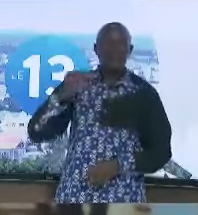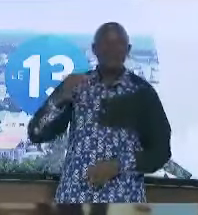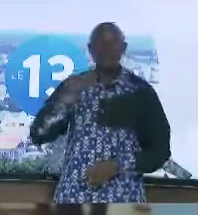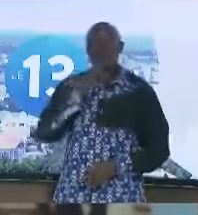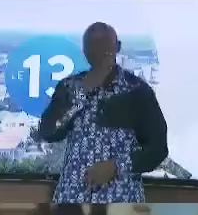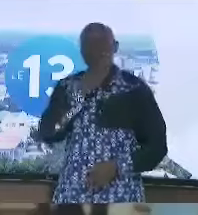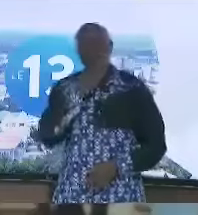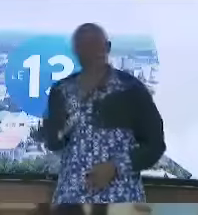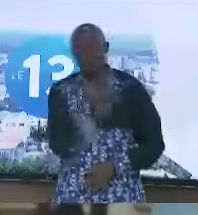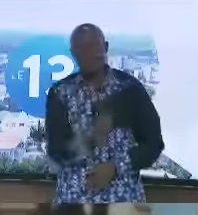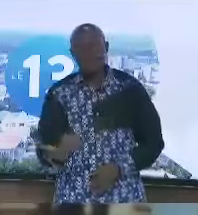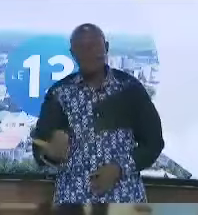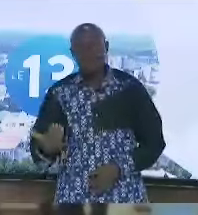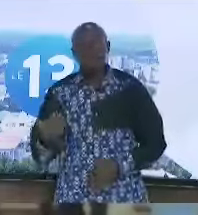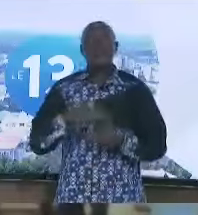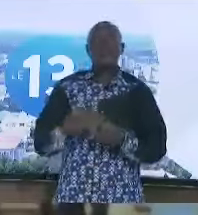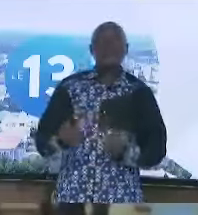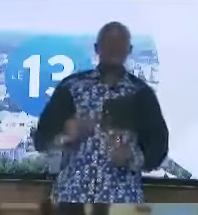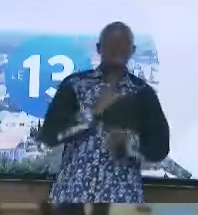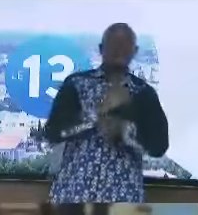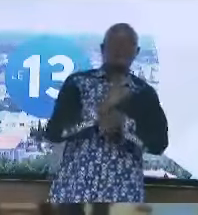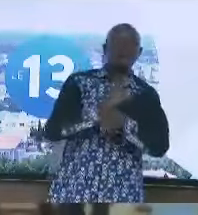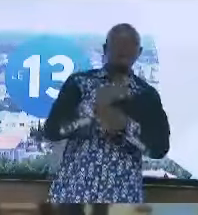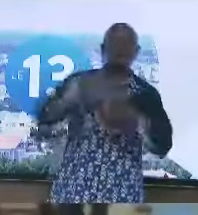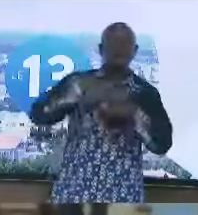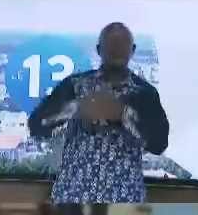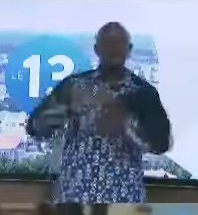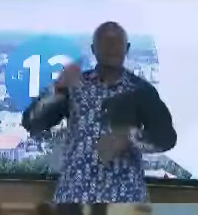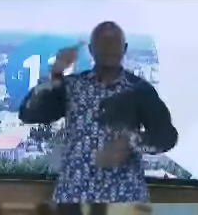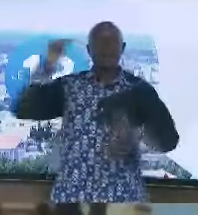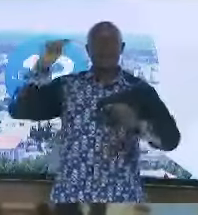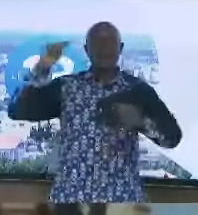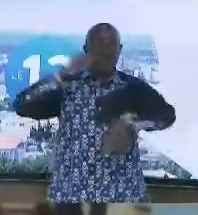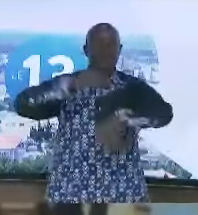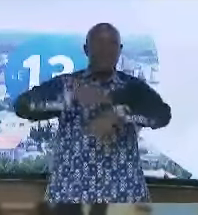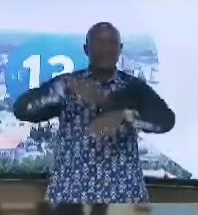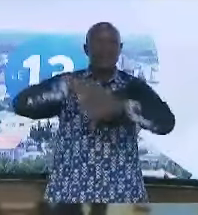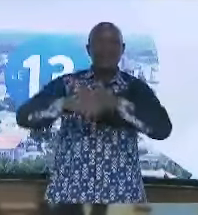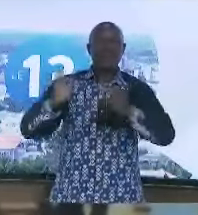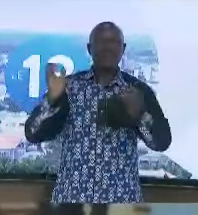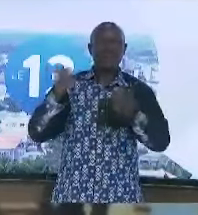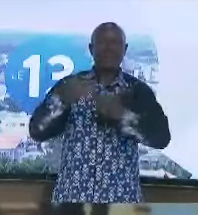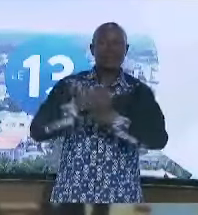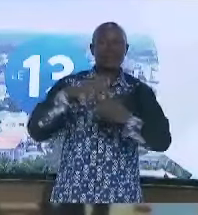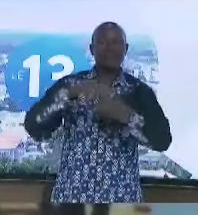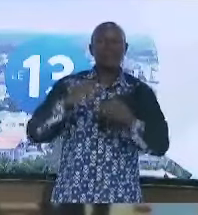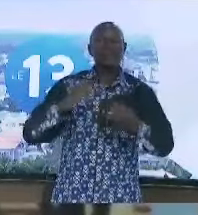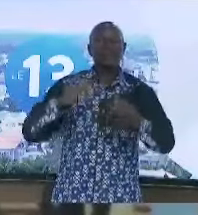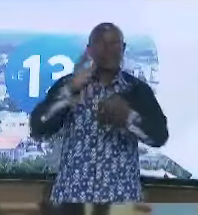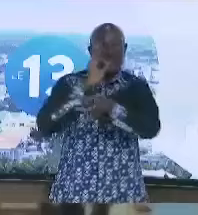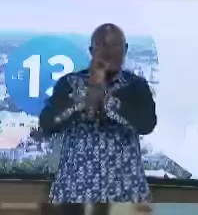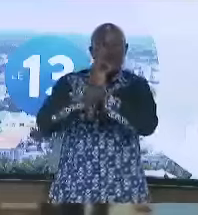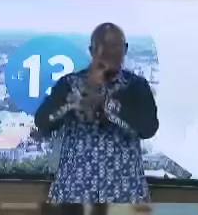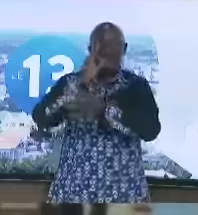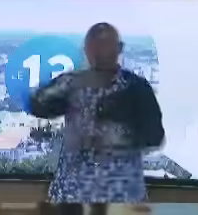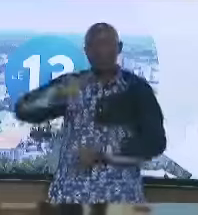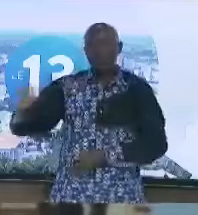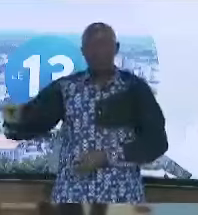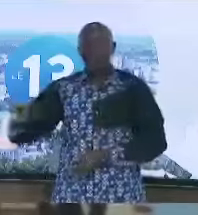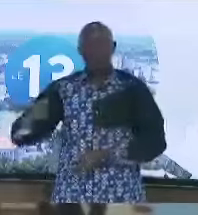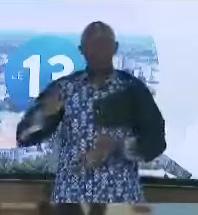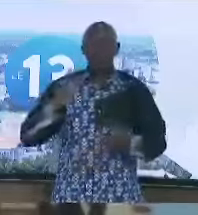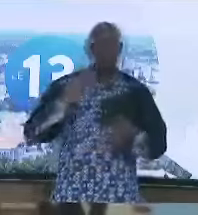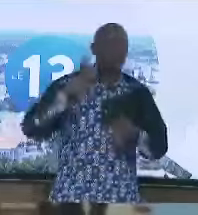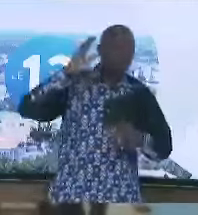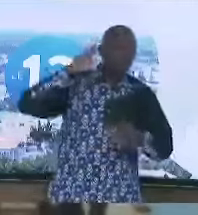de la vie. Le film est à voir dans un premier temps dans les salles de ciné de Bobo-Dioulasso et de Ouagadougou. Les précisions avec